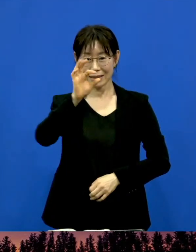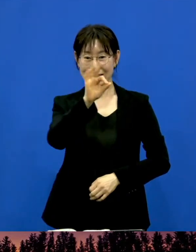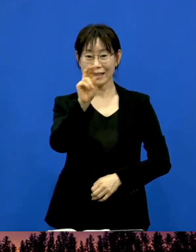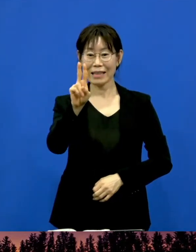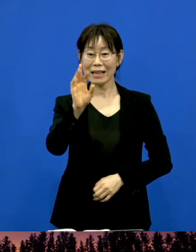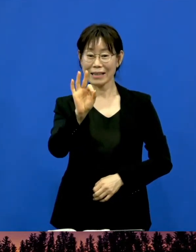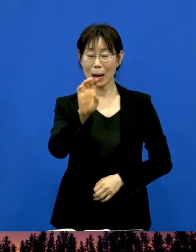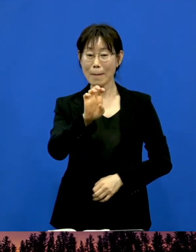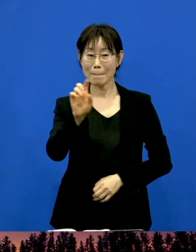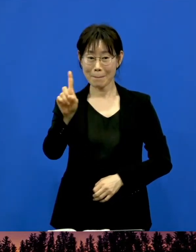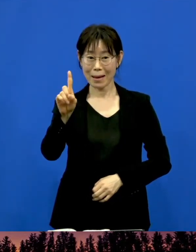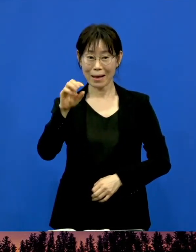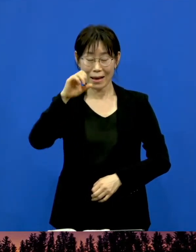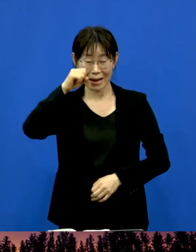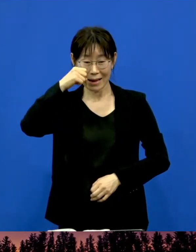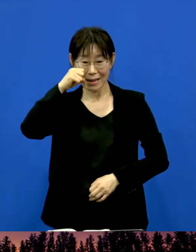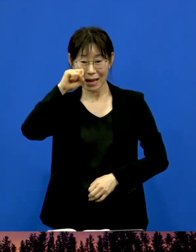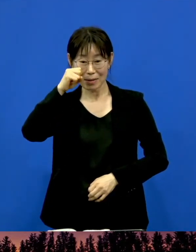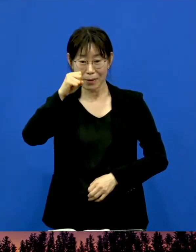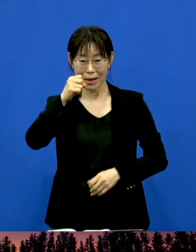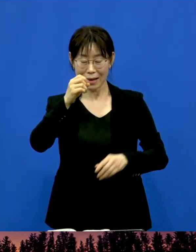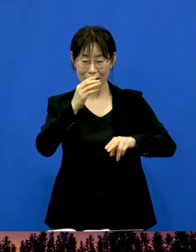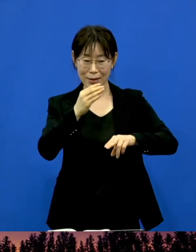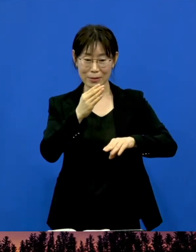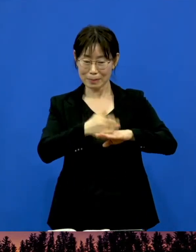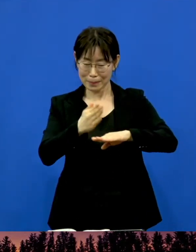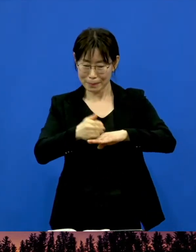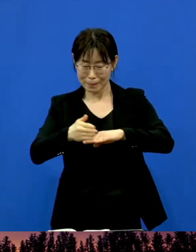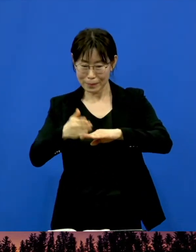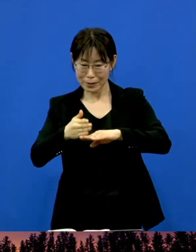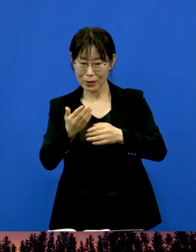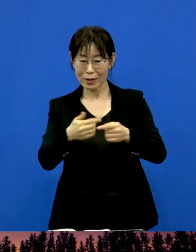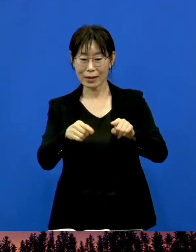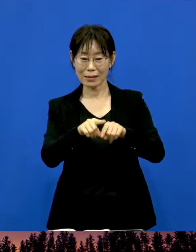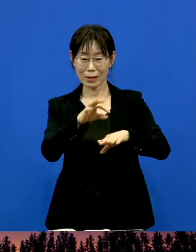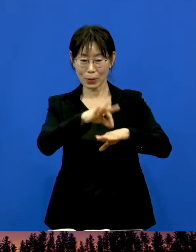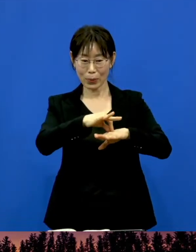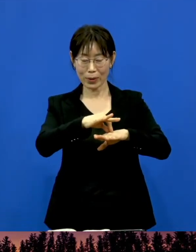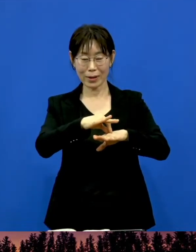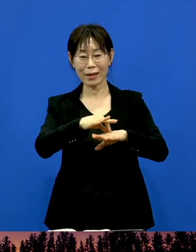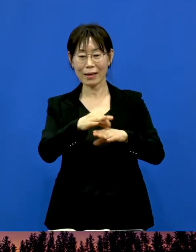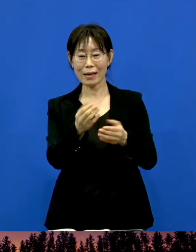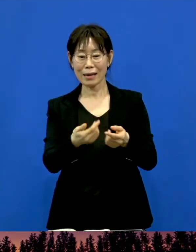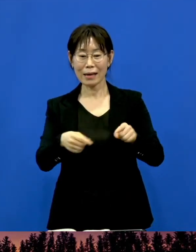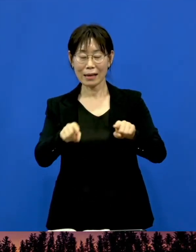뿌리고 그냥 먹는 거예요. 우리는 굉장히 오랫동안 죄해야 돼요. 죄해야 된다 그래요.